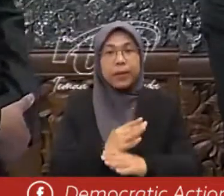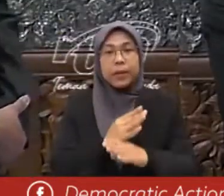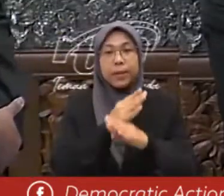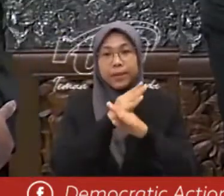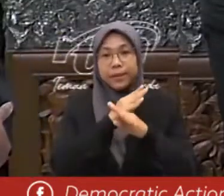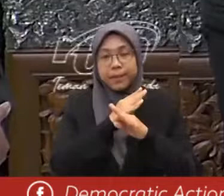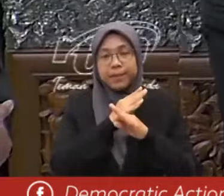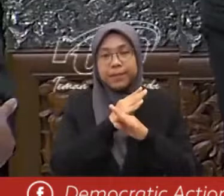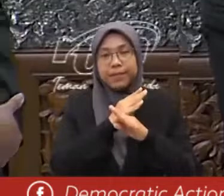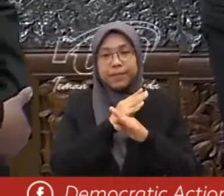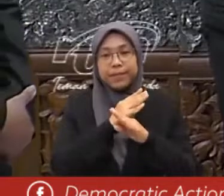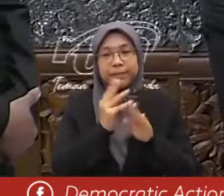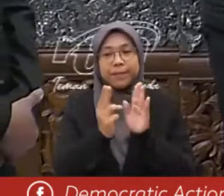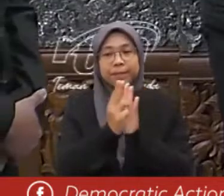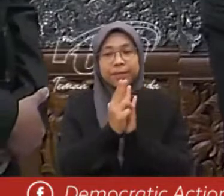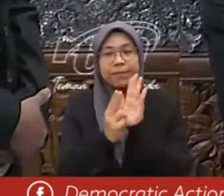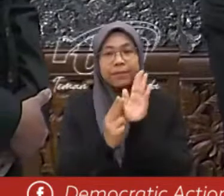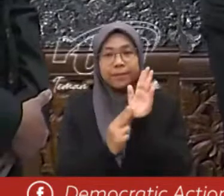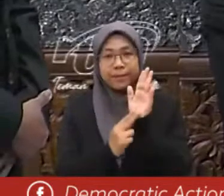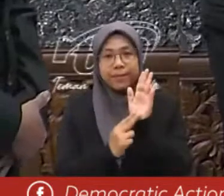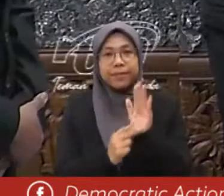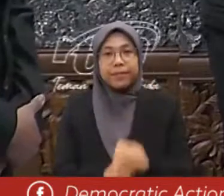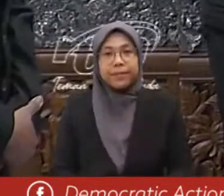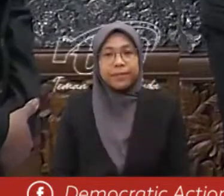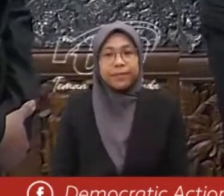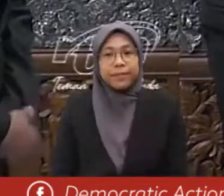dan mempertahankan perlembagaannya